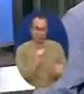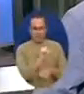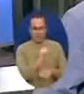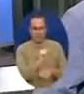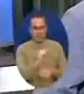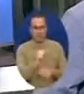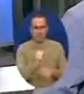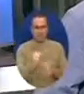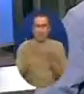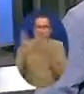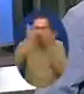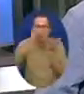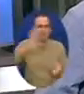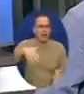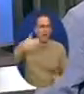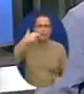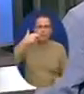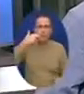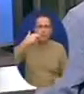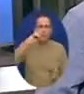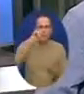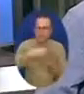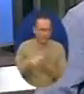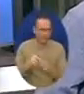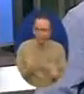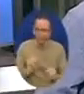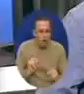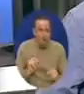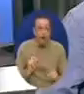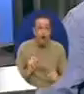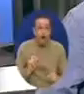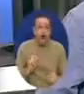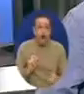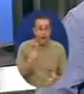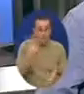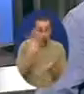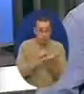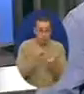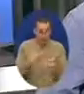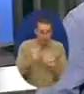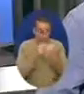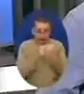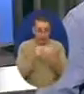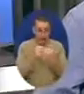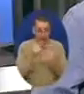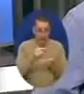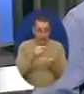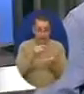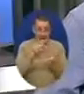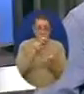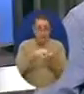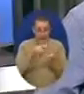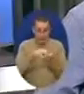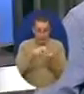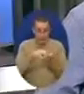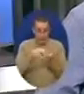וגם אפילו לא להטבות המס. הנקודה היא שמאבק על הטבות מס מחזיר את הפריפריה 10 שנים